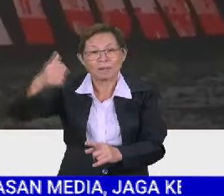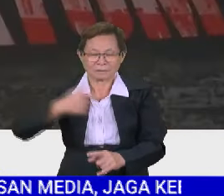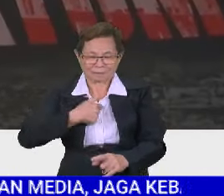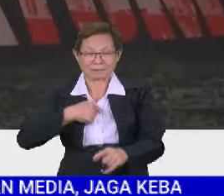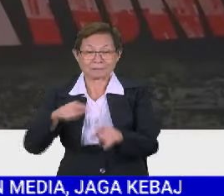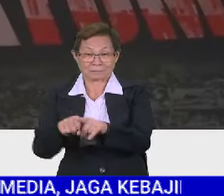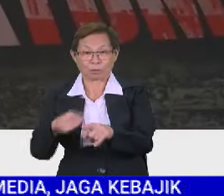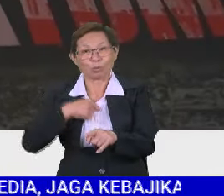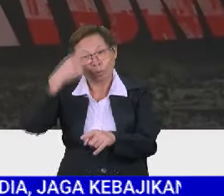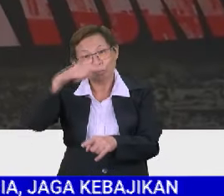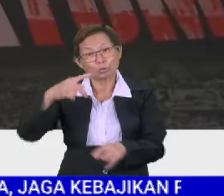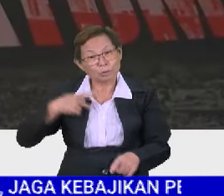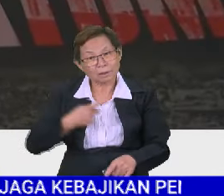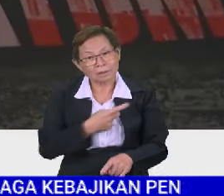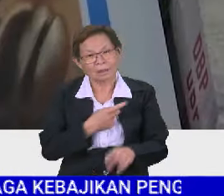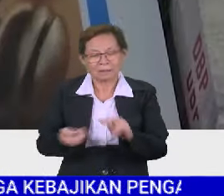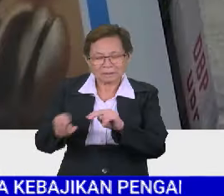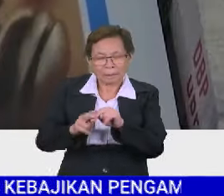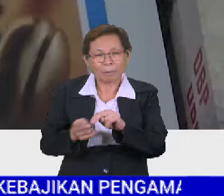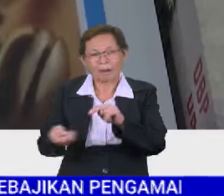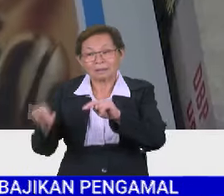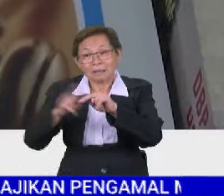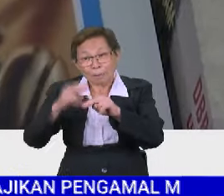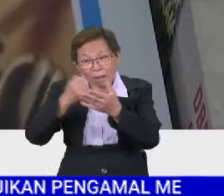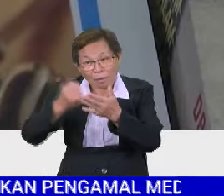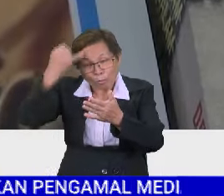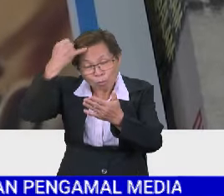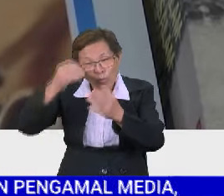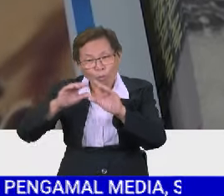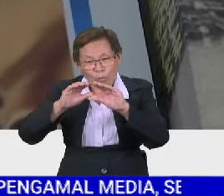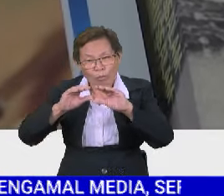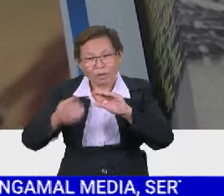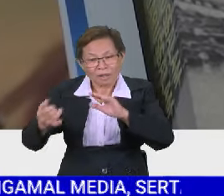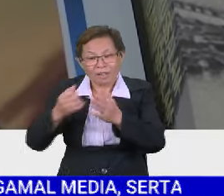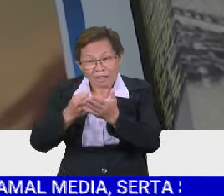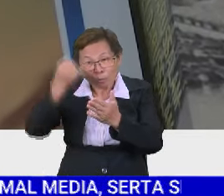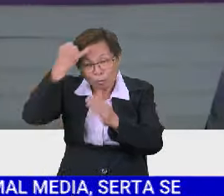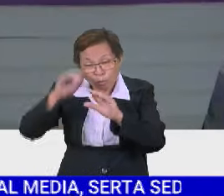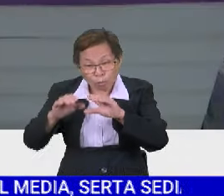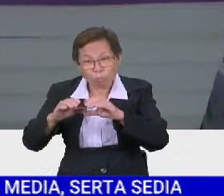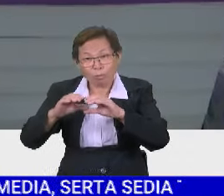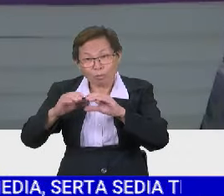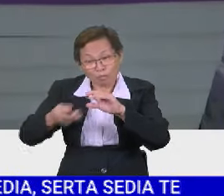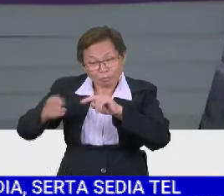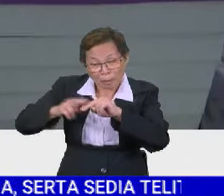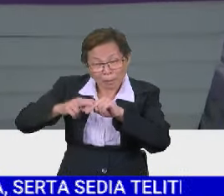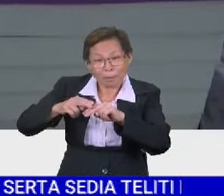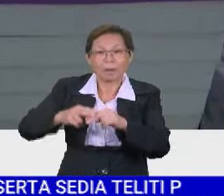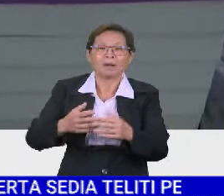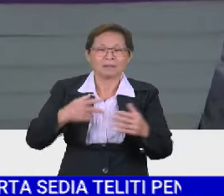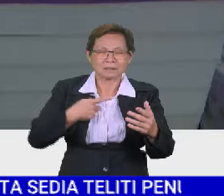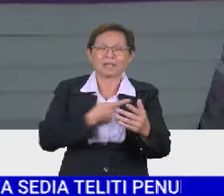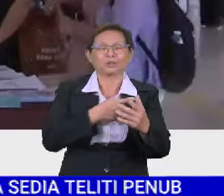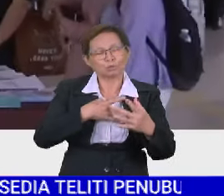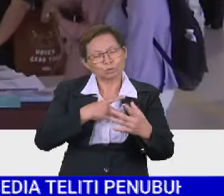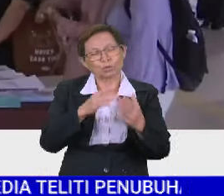sendiri untuk kita menambah lagi ilmu pengetahuan Nah kalau pesan ini saya lebih suka kepada yang buku yang berbentuk